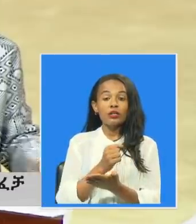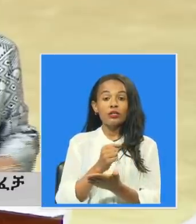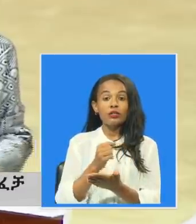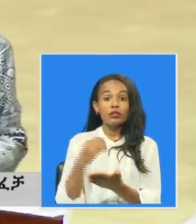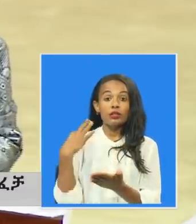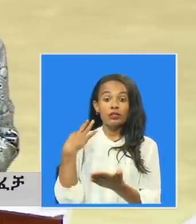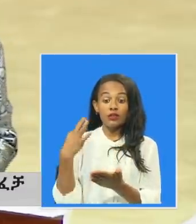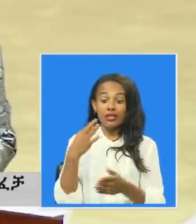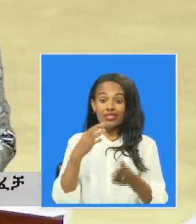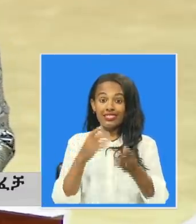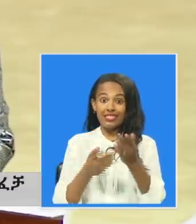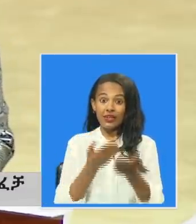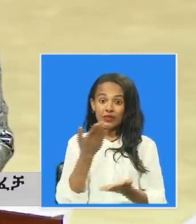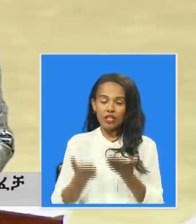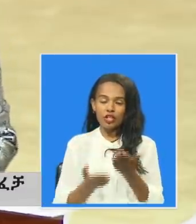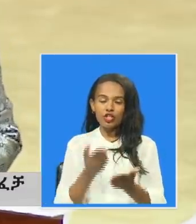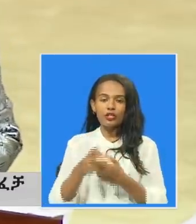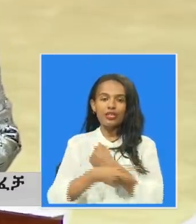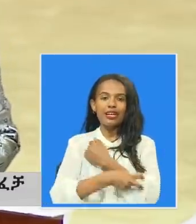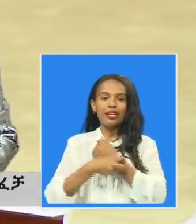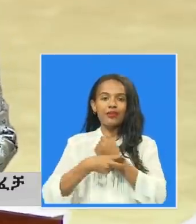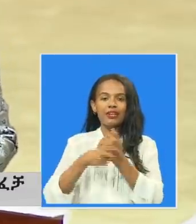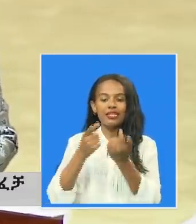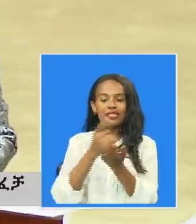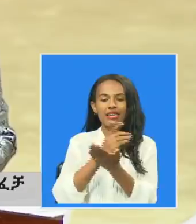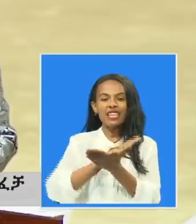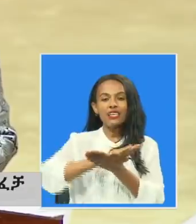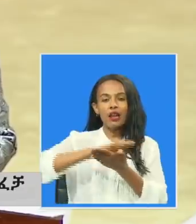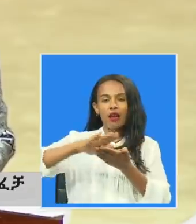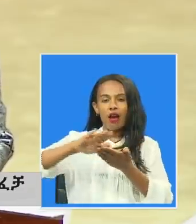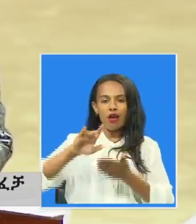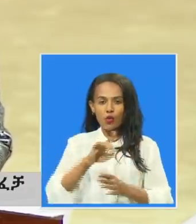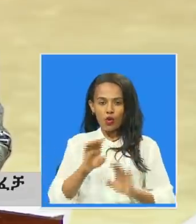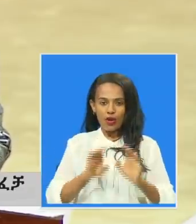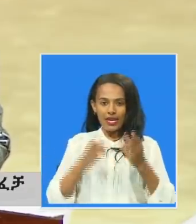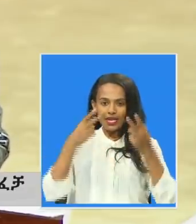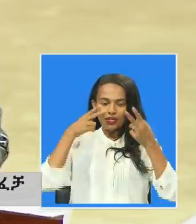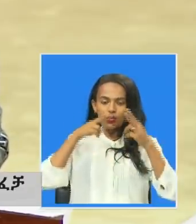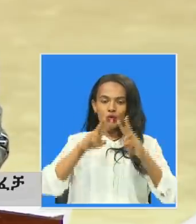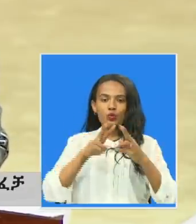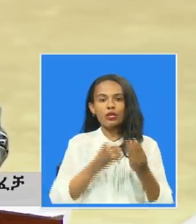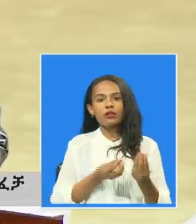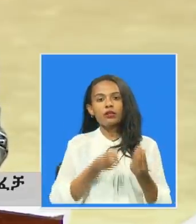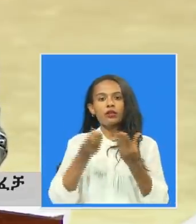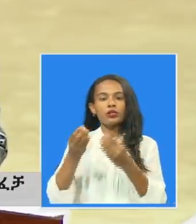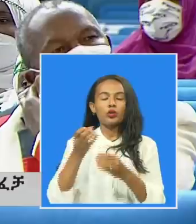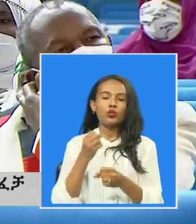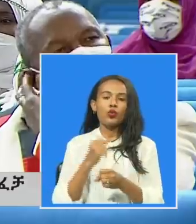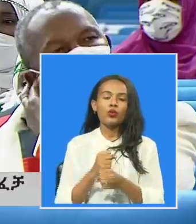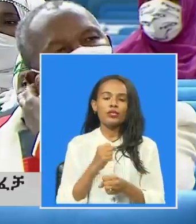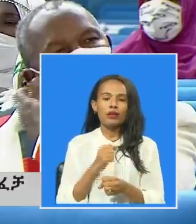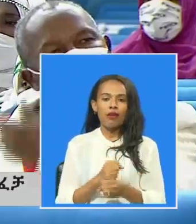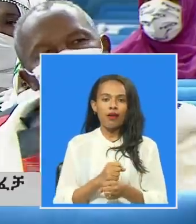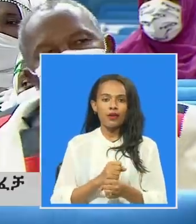ሲቪል ሰርቪሳችን ከሌብነት የጸዳ እንዲሆን ለማድረግ ትኩረት ተሰጥቶ ይሰራል።